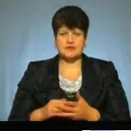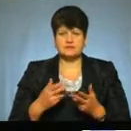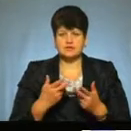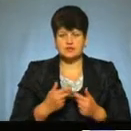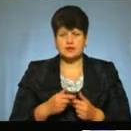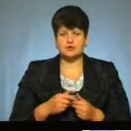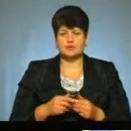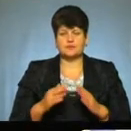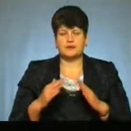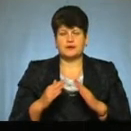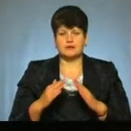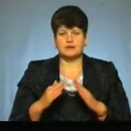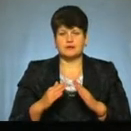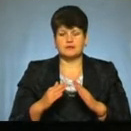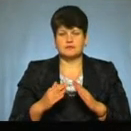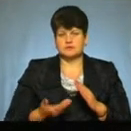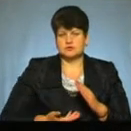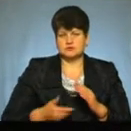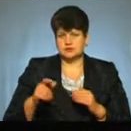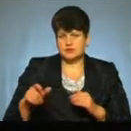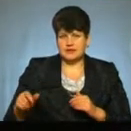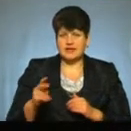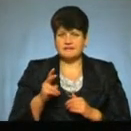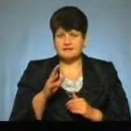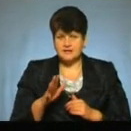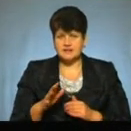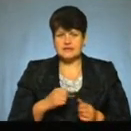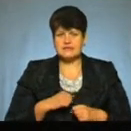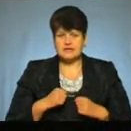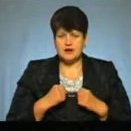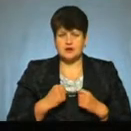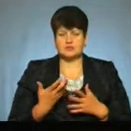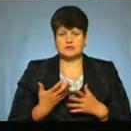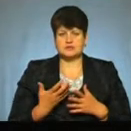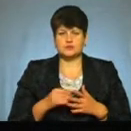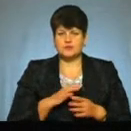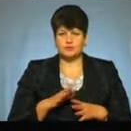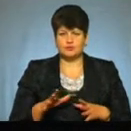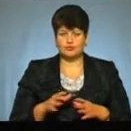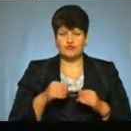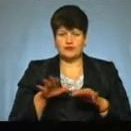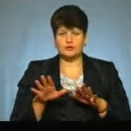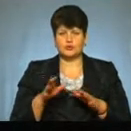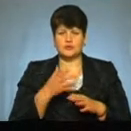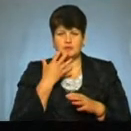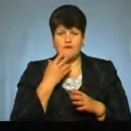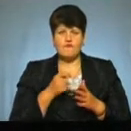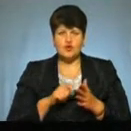мешканці квартир стараються, значить, щоб не було витікання тепла, закривають вікна, включають газові